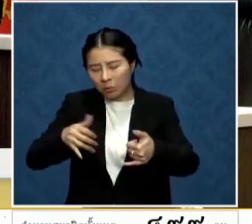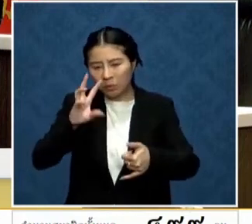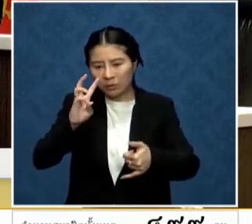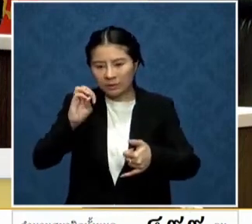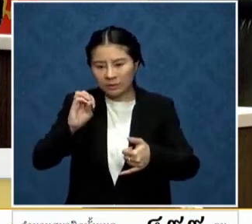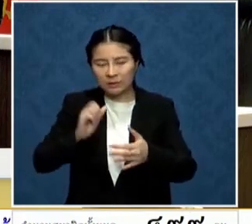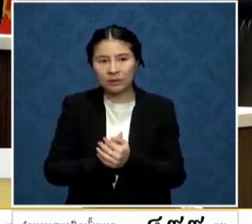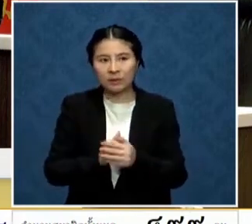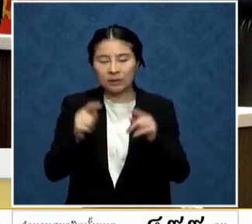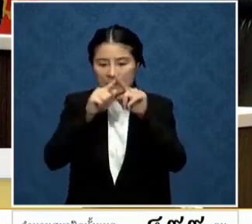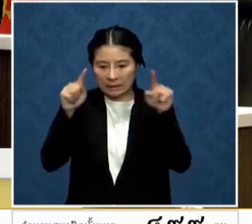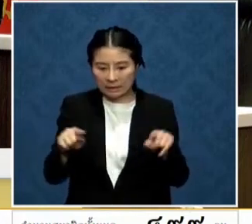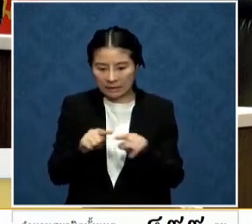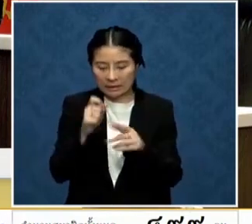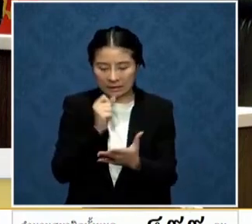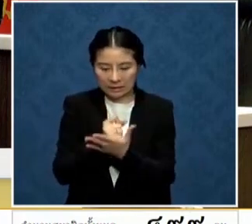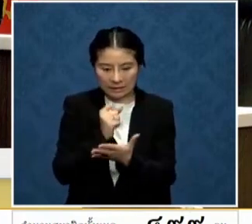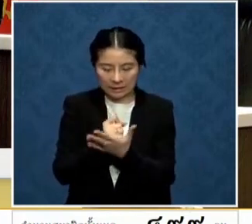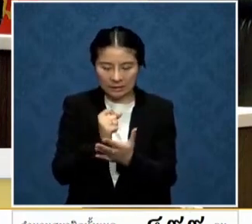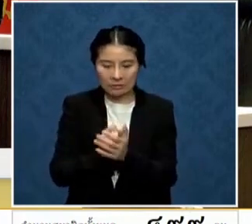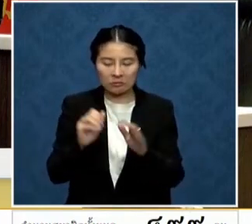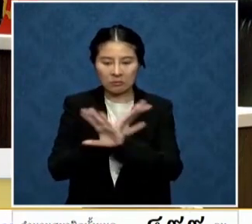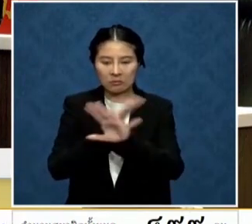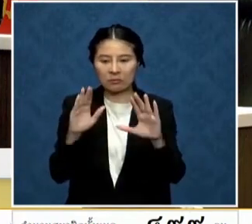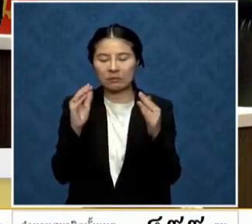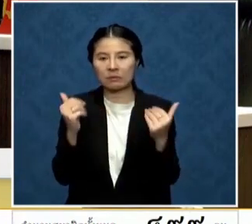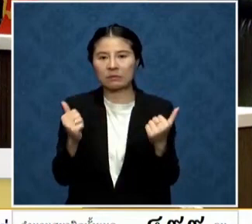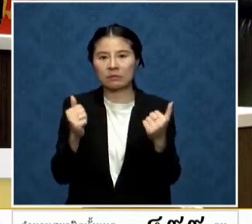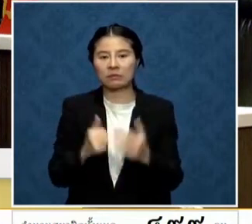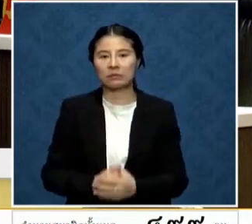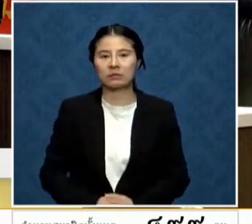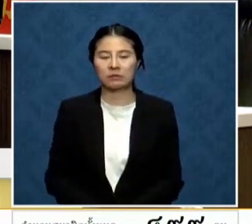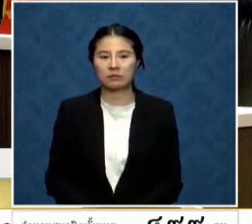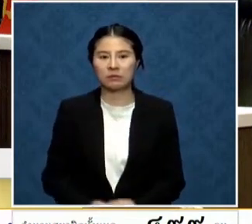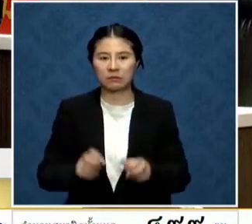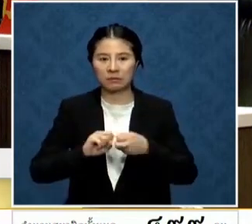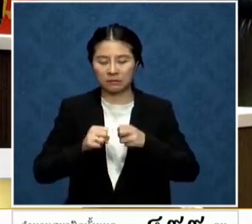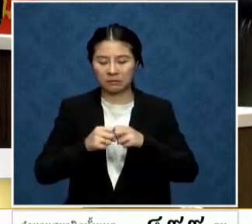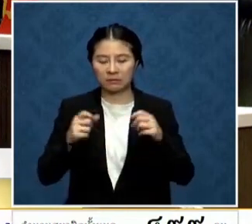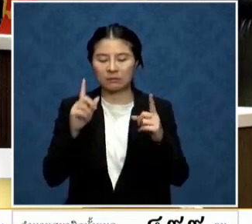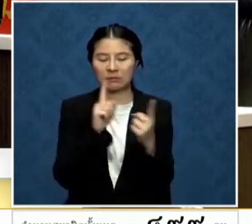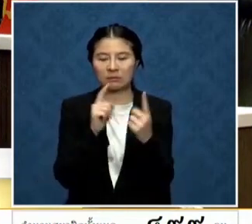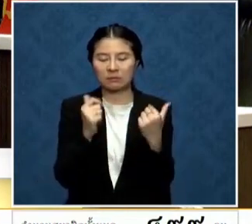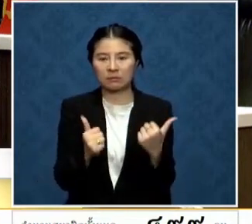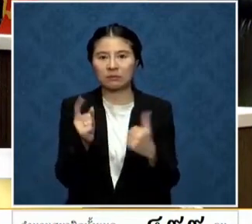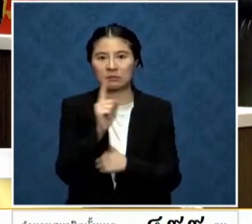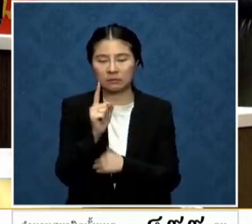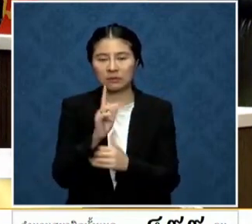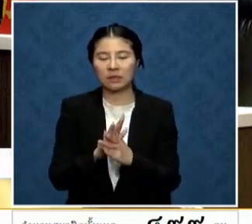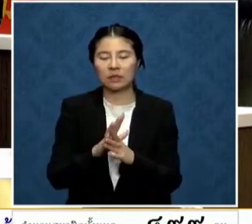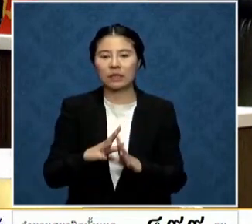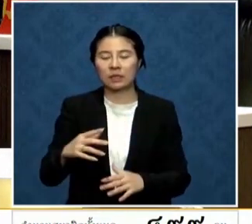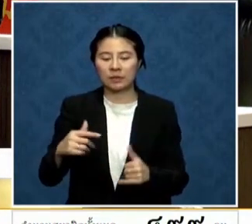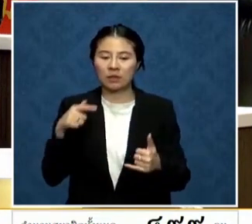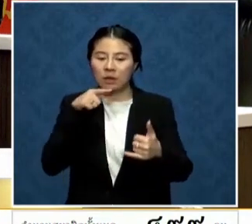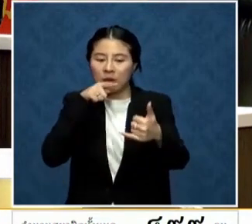เพิกถอนใบอนุญาตจากข้อสังเกตนี้นะครับปัญหาที่พบนะครับการใช้ยาสลบนะครับที่